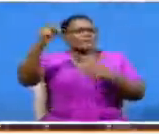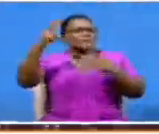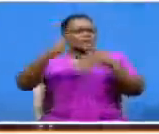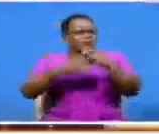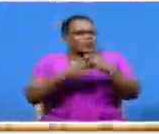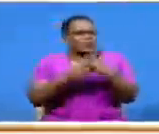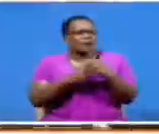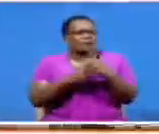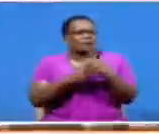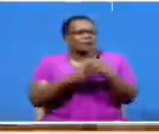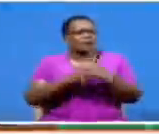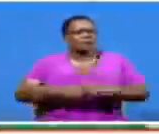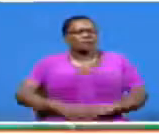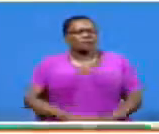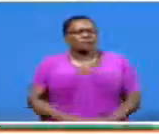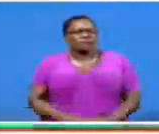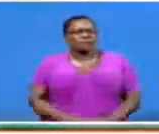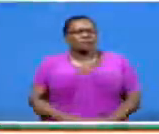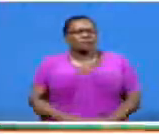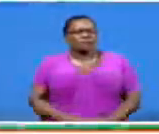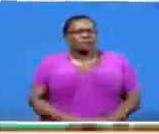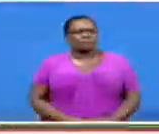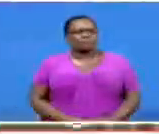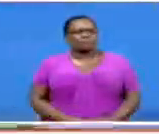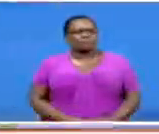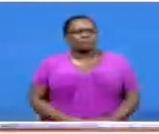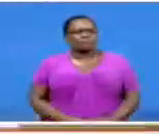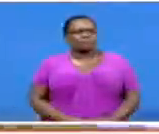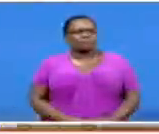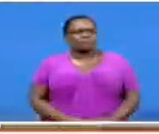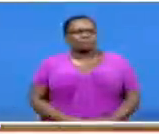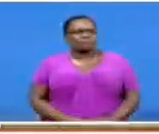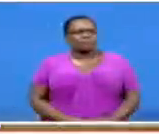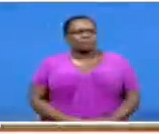1957. Wili Lusige, KTN News,